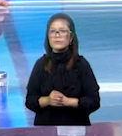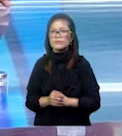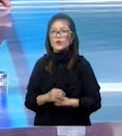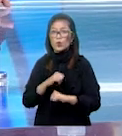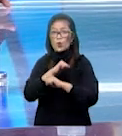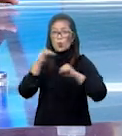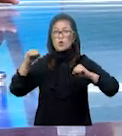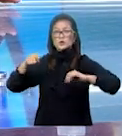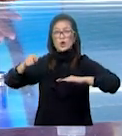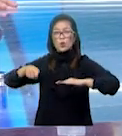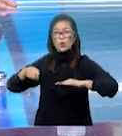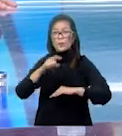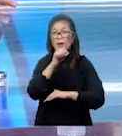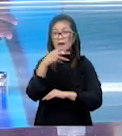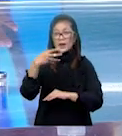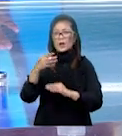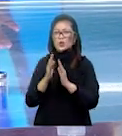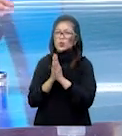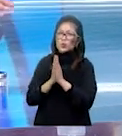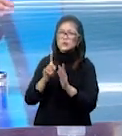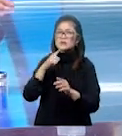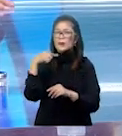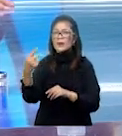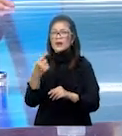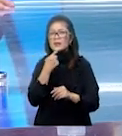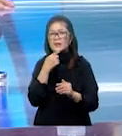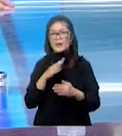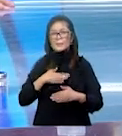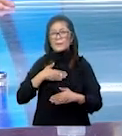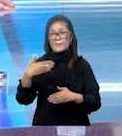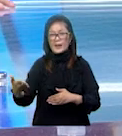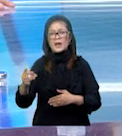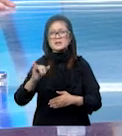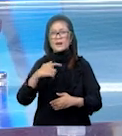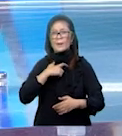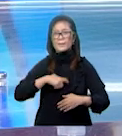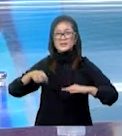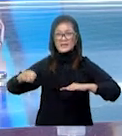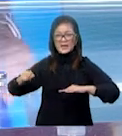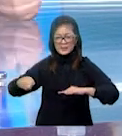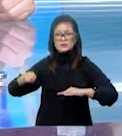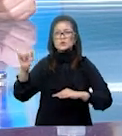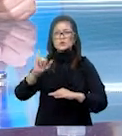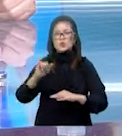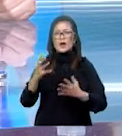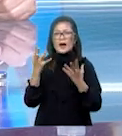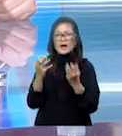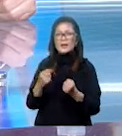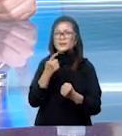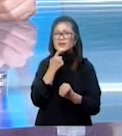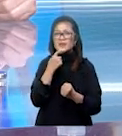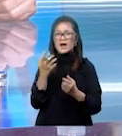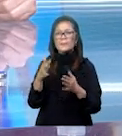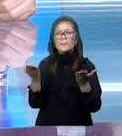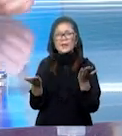Sementara itu, kuasa hukum Richard Eliezer turut menyampaikan nota pembelaannya di hadapan majelis hakim. Pihaknya berharap hal ini dapat menjadi